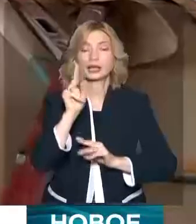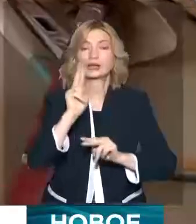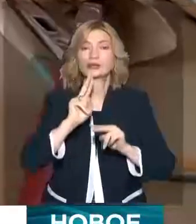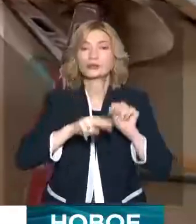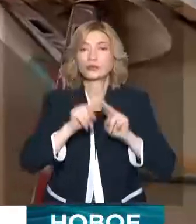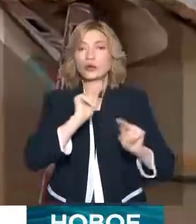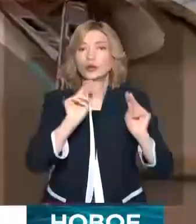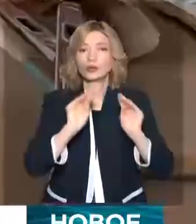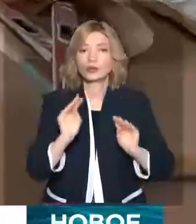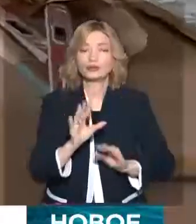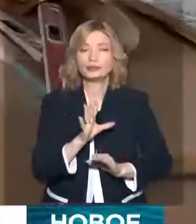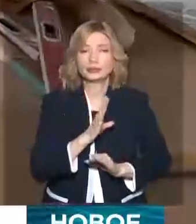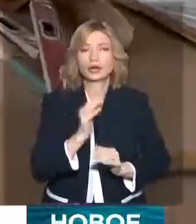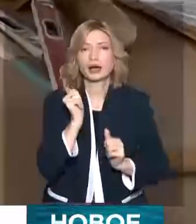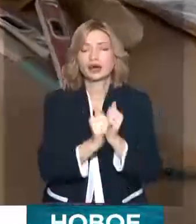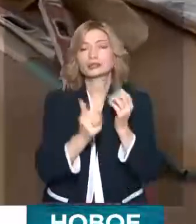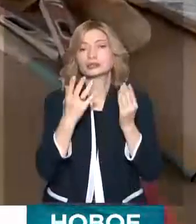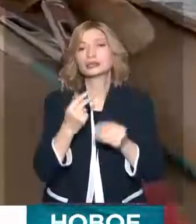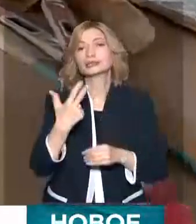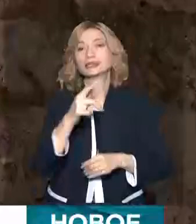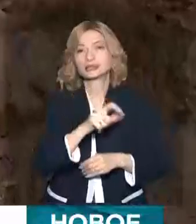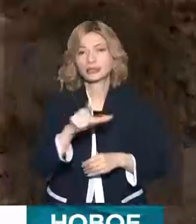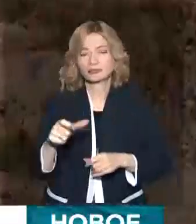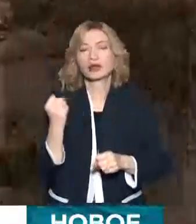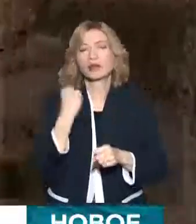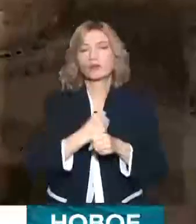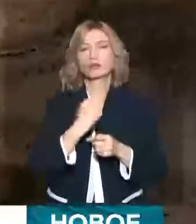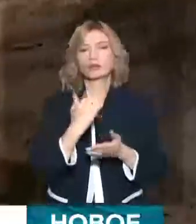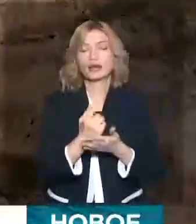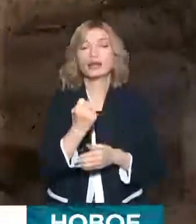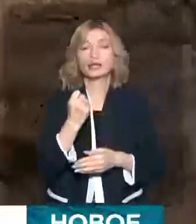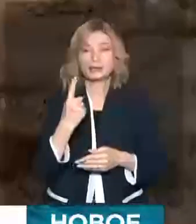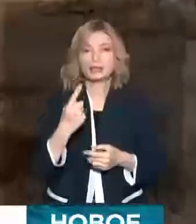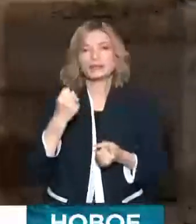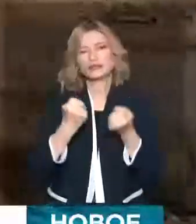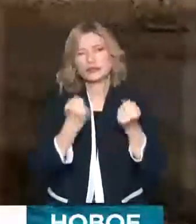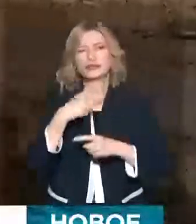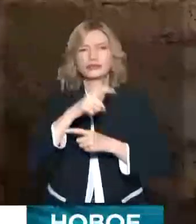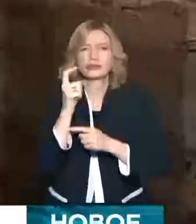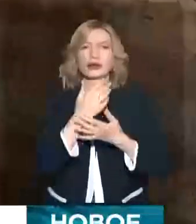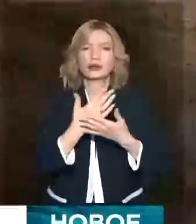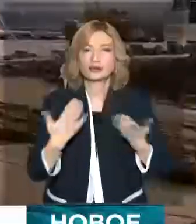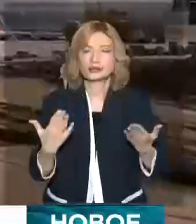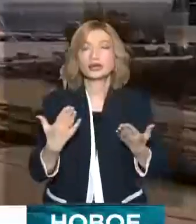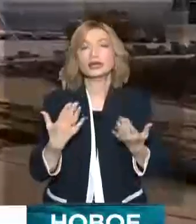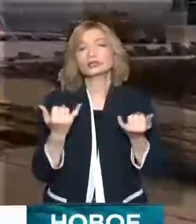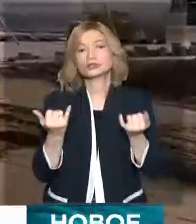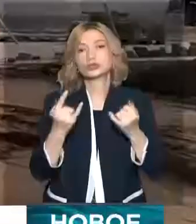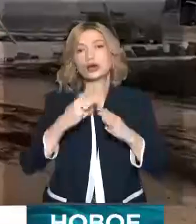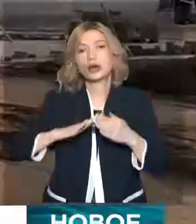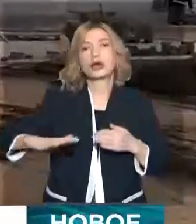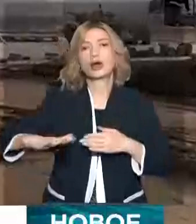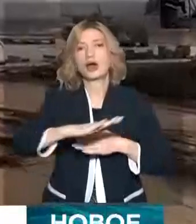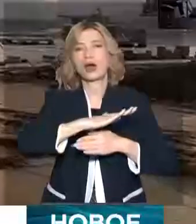на строительном участке задействовано порядка 30 человек и 11 единиц техники. Сейчас идет работа по благоустройству территории